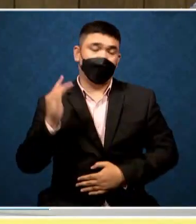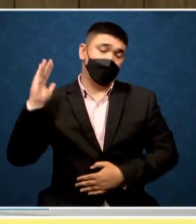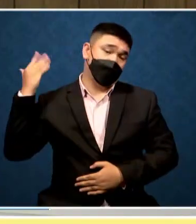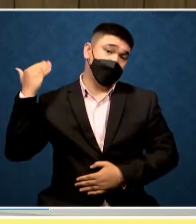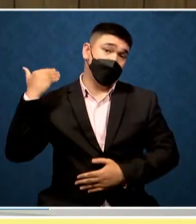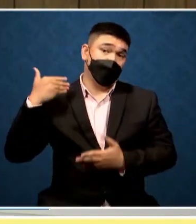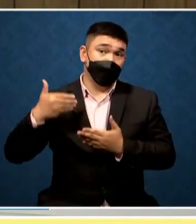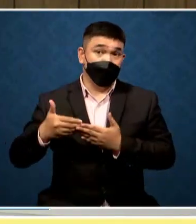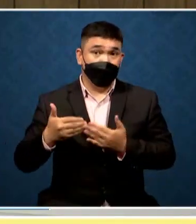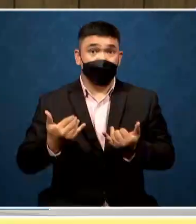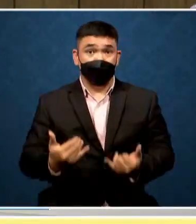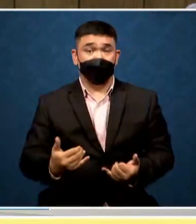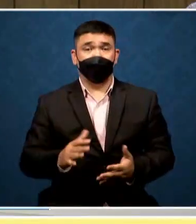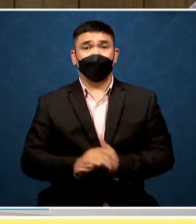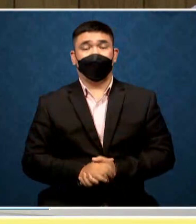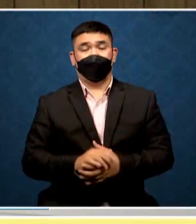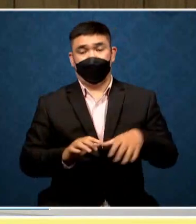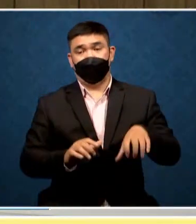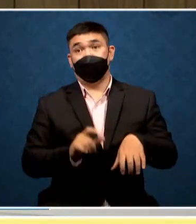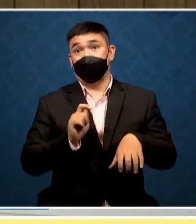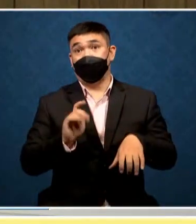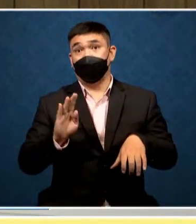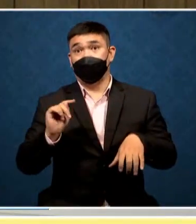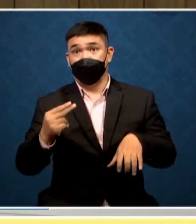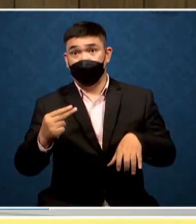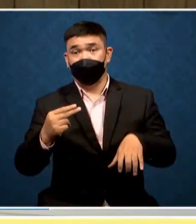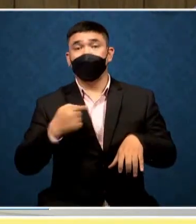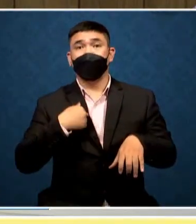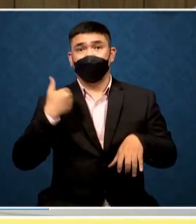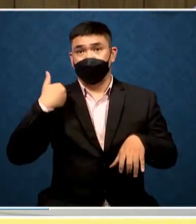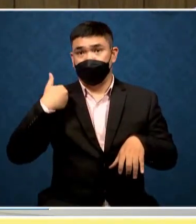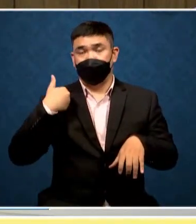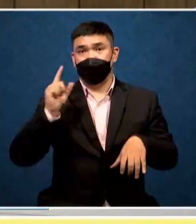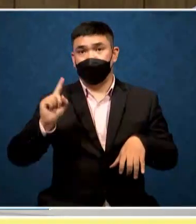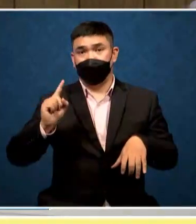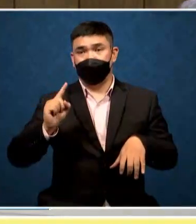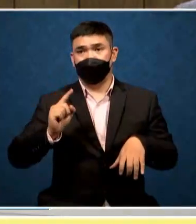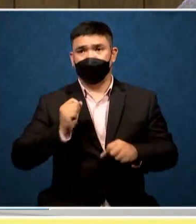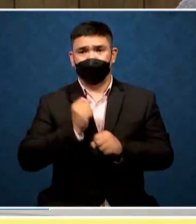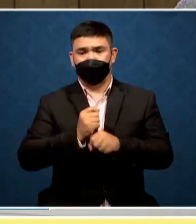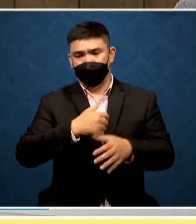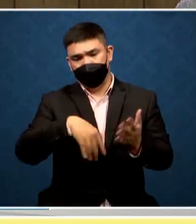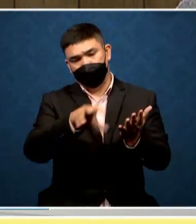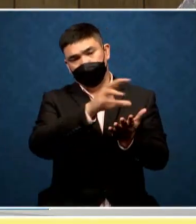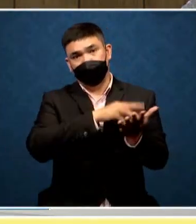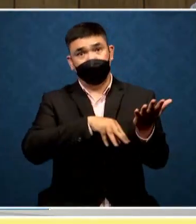ครับมีองค์กรปกครองส่วนท้องถิ่นน่าจะอาจจะไม่ทั้งหมดนะ